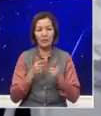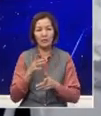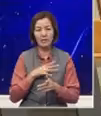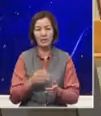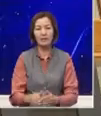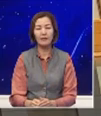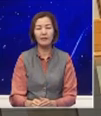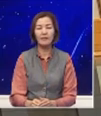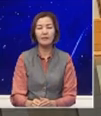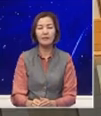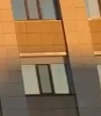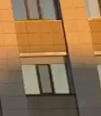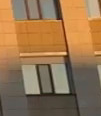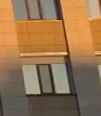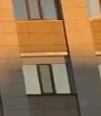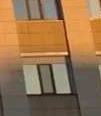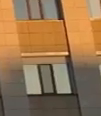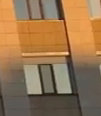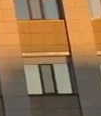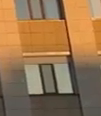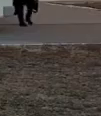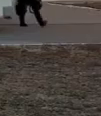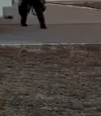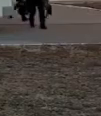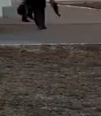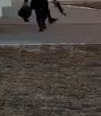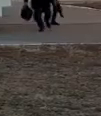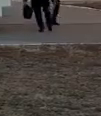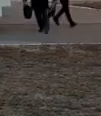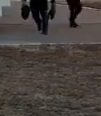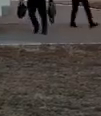Данияр Болысбекұлы, Эльмира Леспекқызы, Жетісу телеарнасы, Абай облысынан.